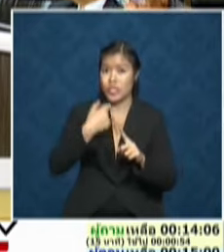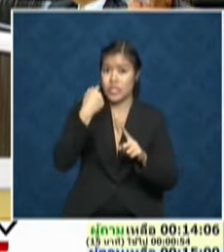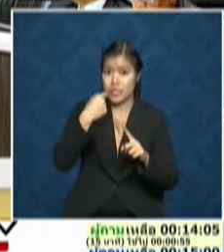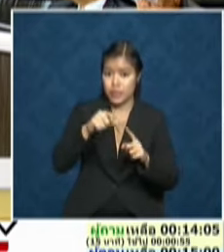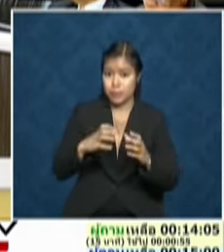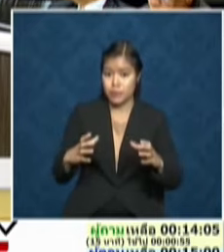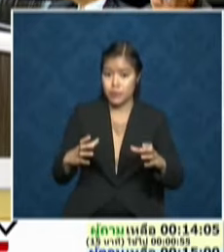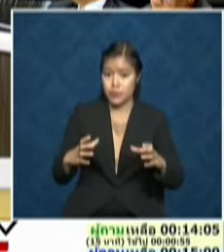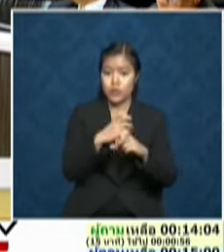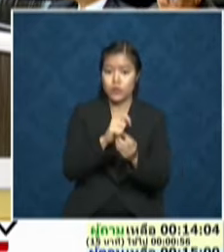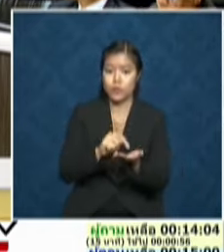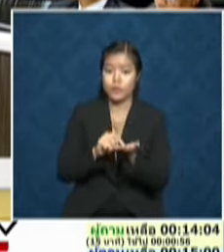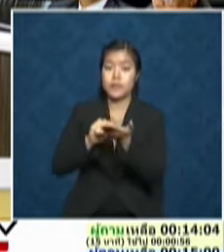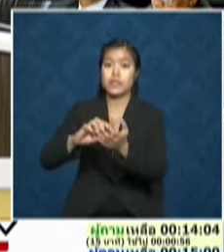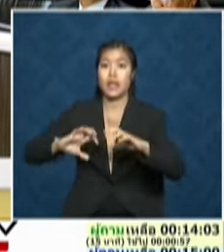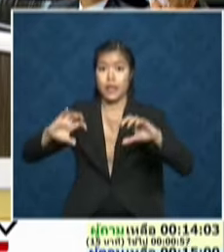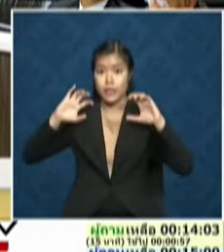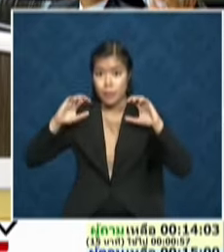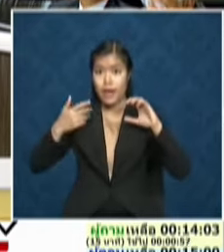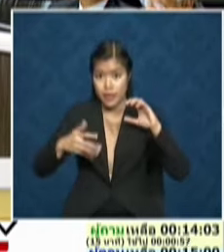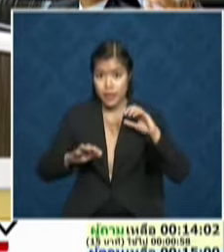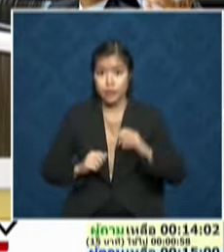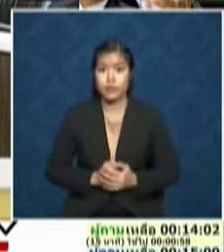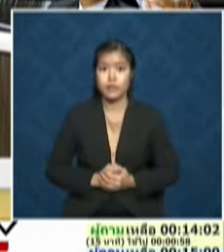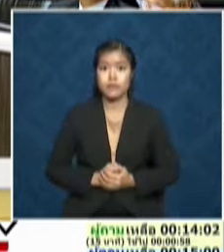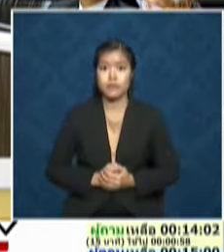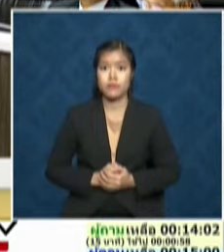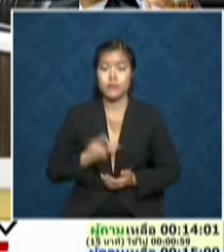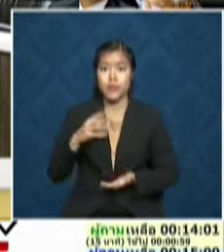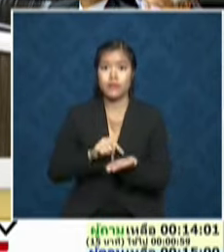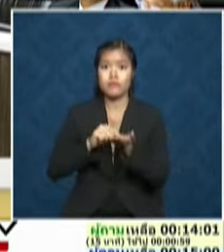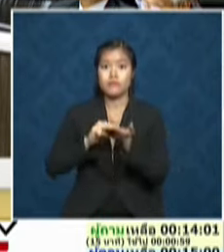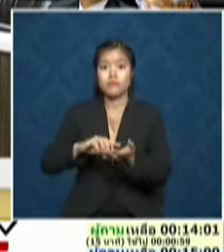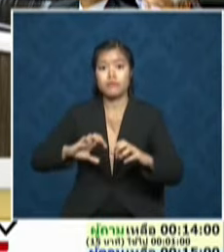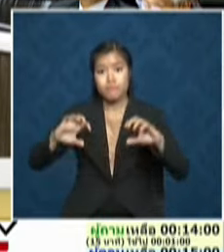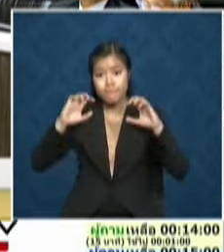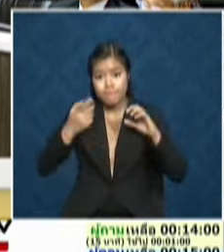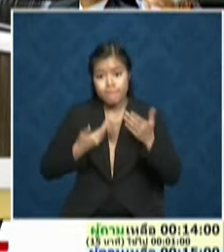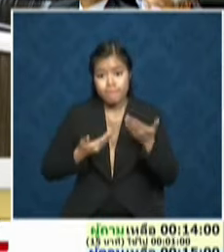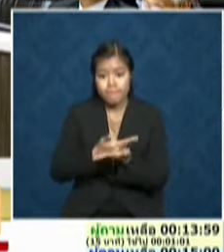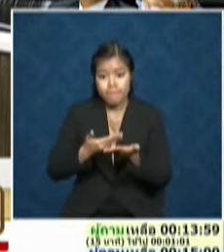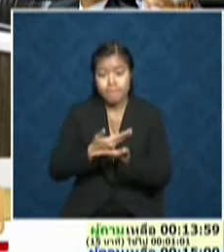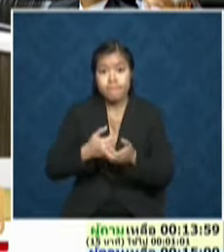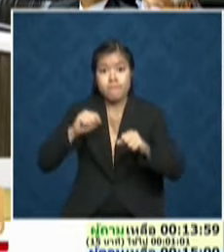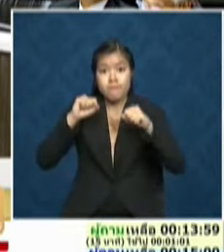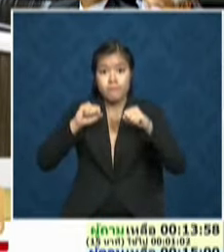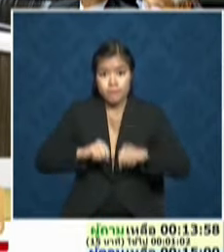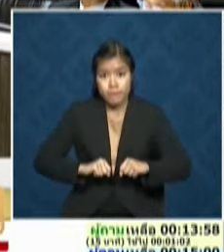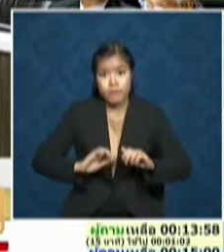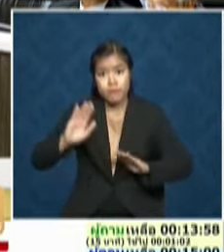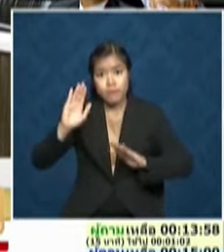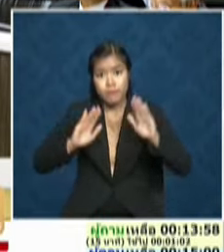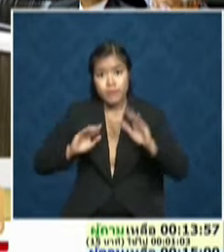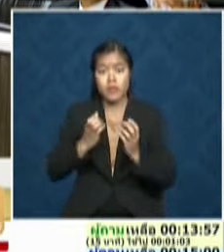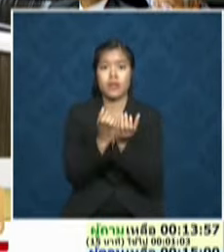ประชามติน่ะคุณก้อยอืซึ่งก็มีเห็นต่างกันอยู่แล้วแต่ถ้าใครได้ติดตามข่ะก็จะรู้ว่าเห็นต่างกันเรื่องอะไรเดี๋ยวไป